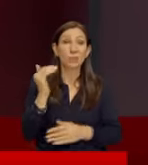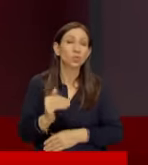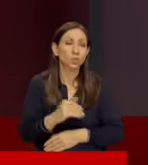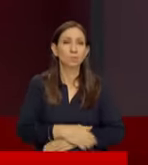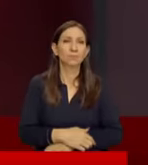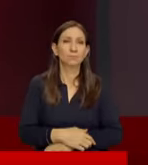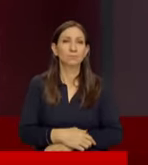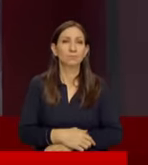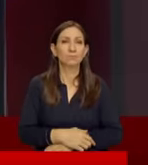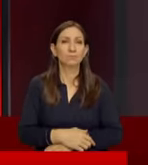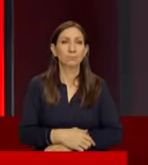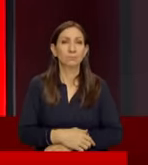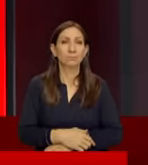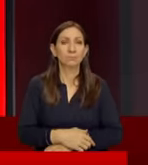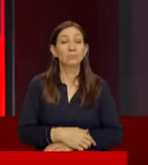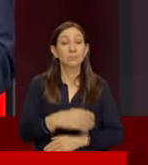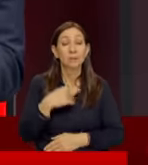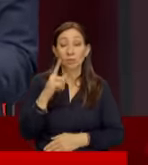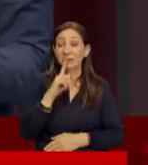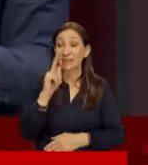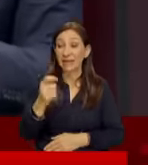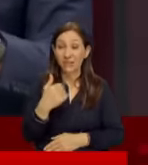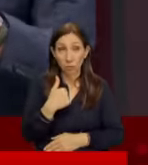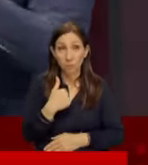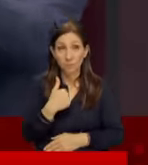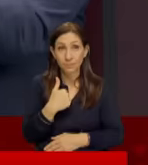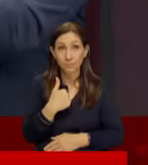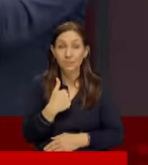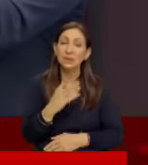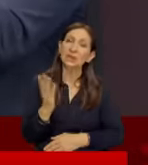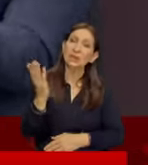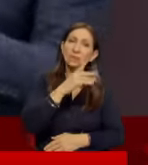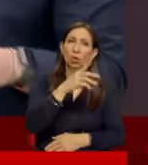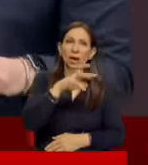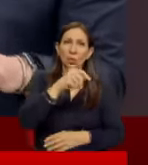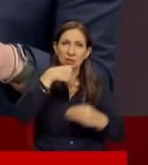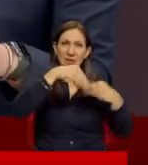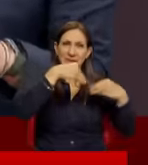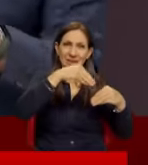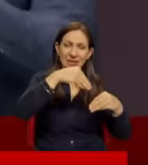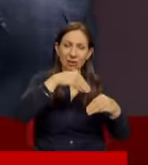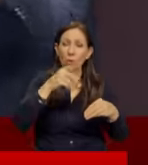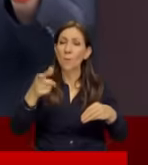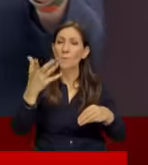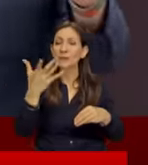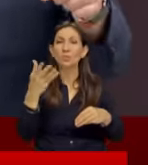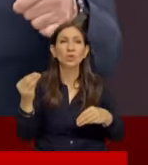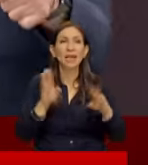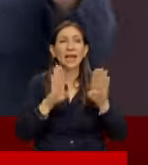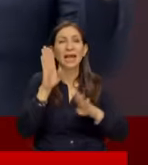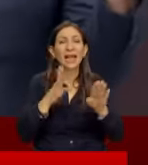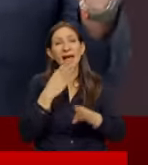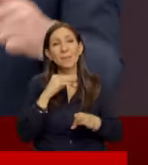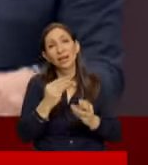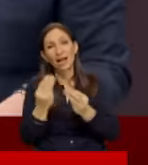düşük. Ben ona şunu teklif ediyorum. Gitsin o limon satsın. O 5 milyonluk ihaleleri